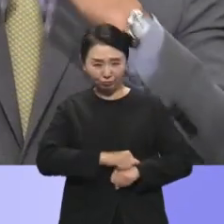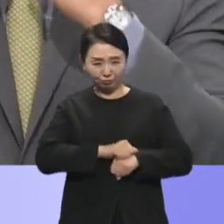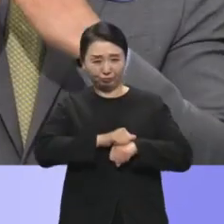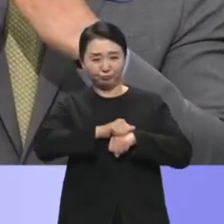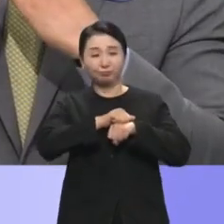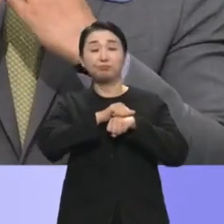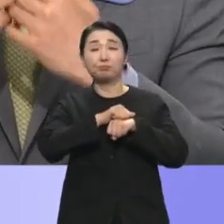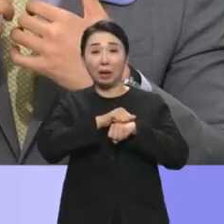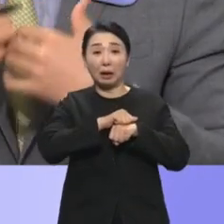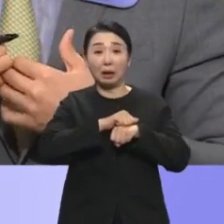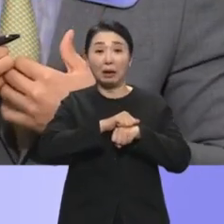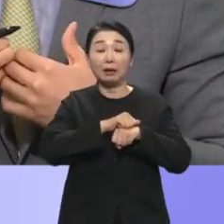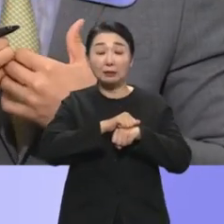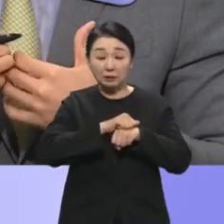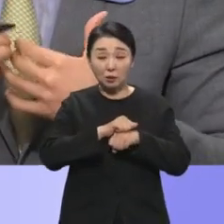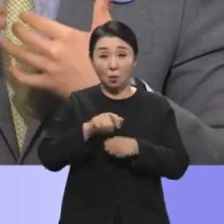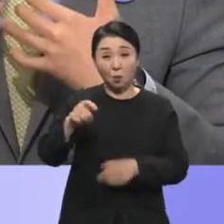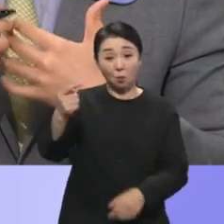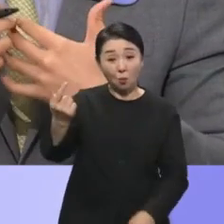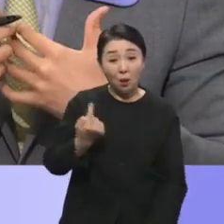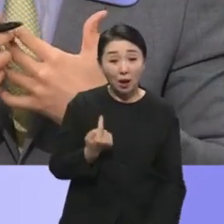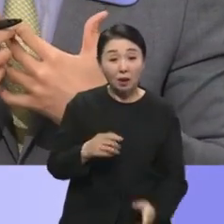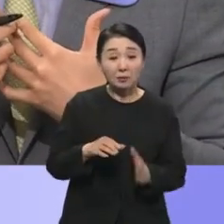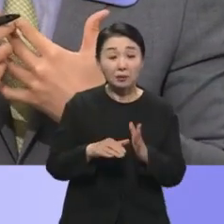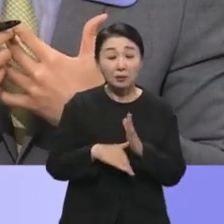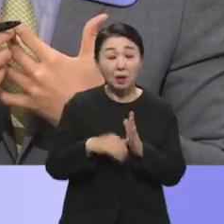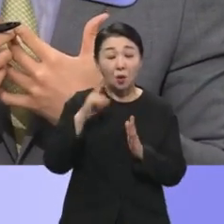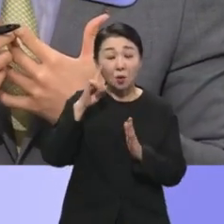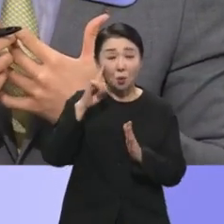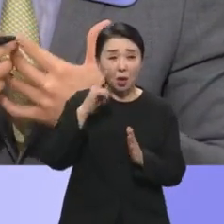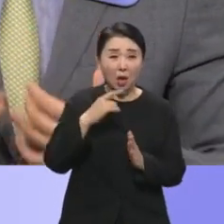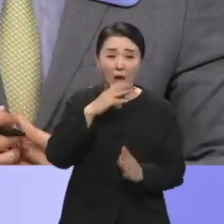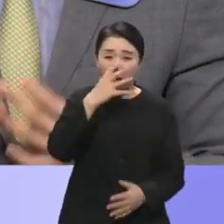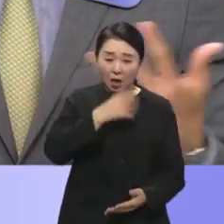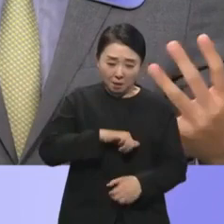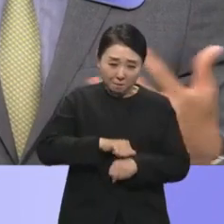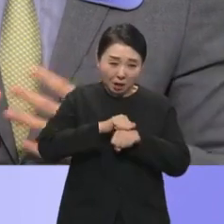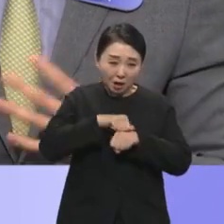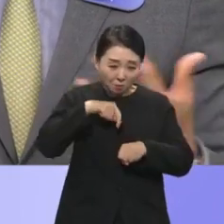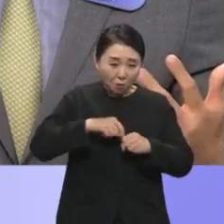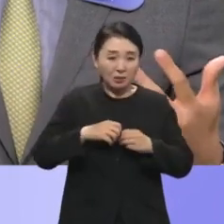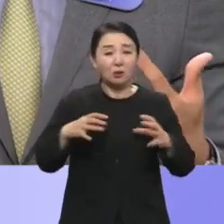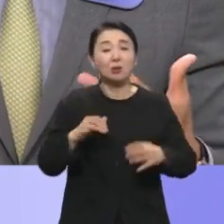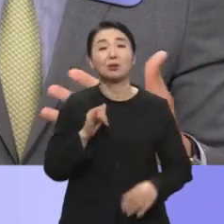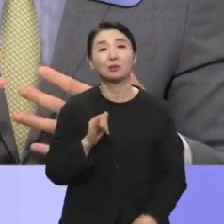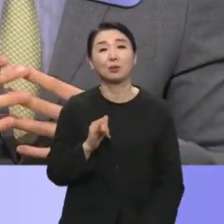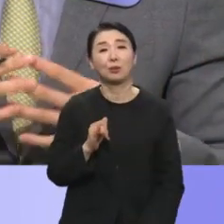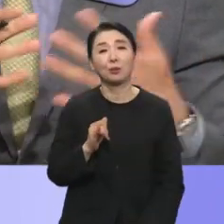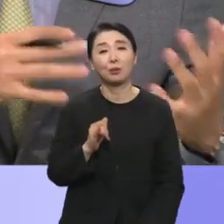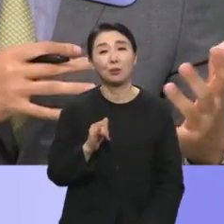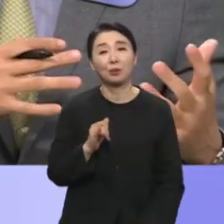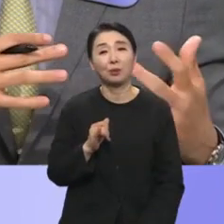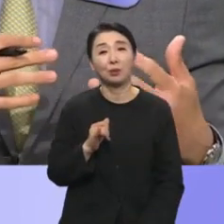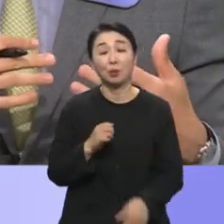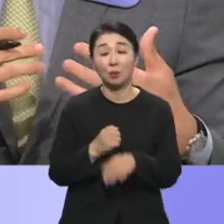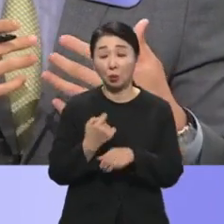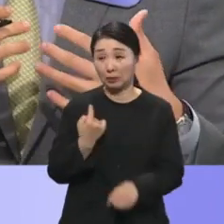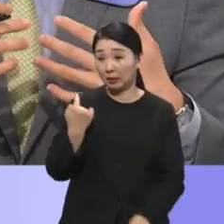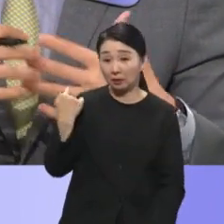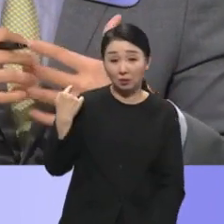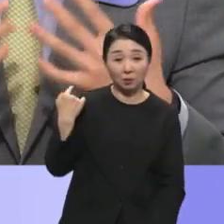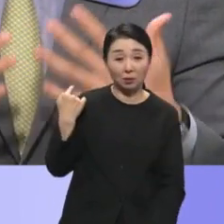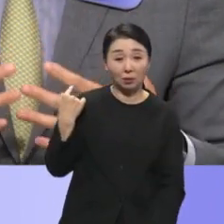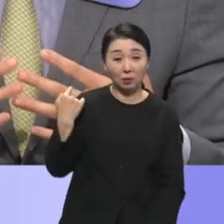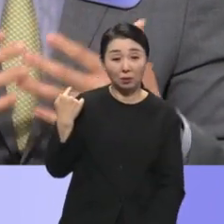이제 흡수를 한 상태에서 들어오다가 이게 한꺼번에 마른 양을 흡수하다 보니까 몸 안에서 터져 버리는 경우가 있거든요 그래서 지난해도 우리나라에서